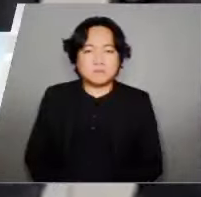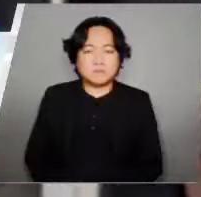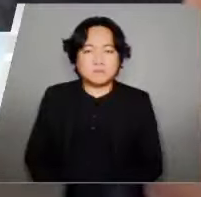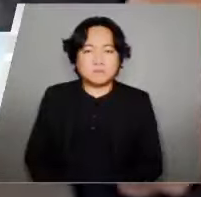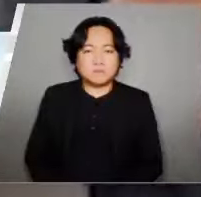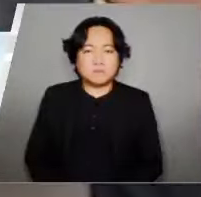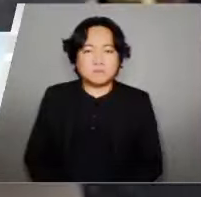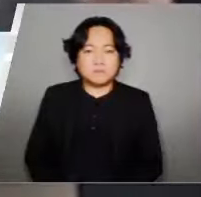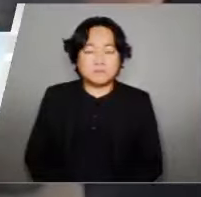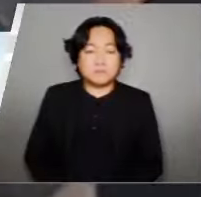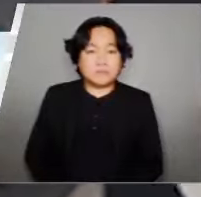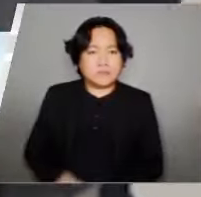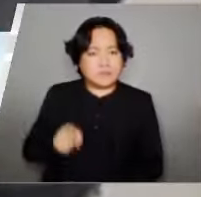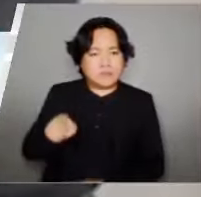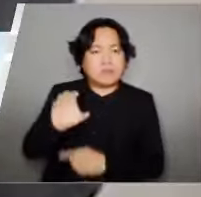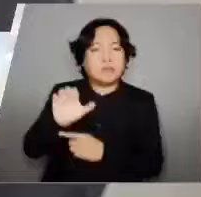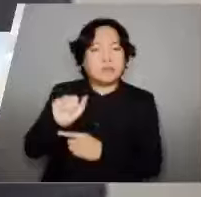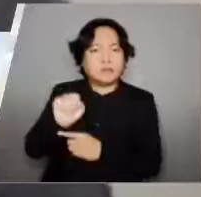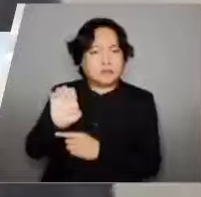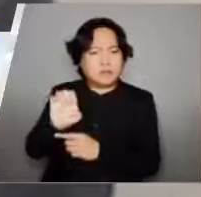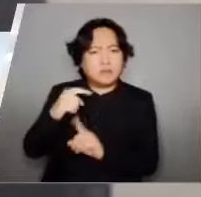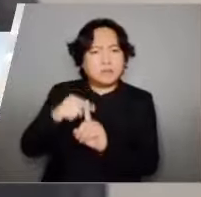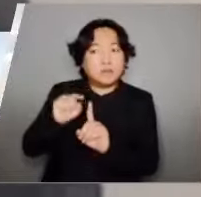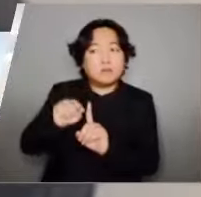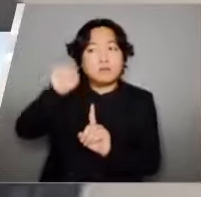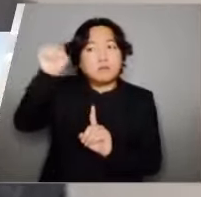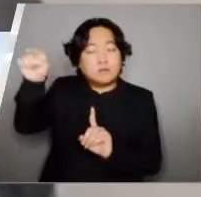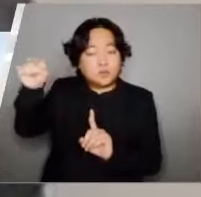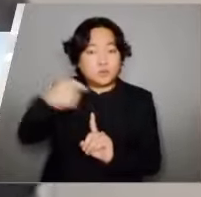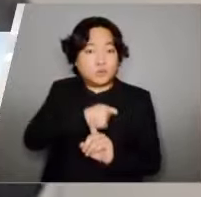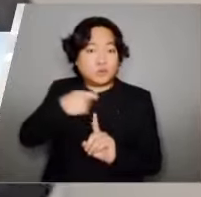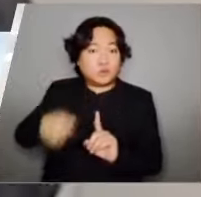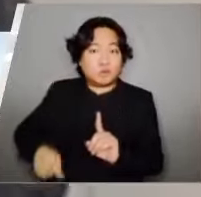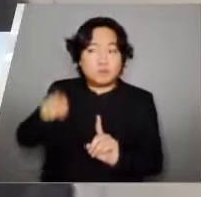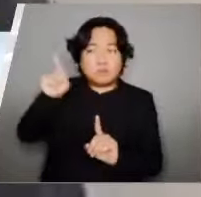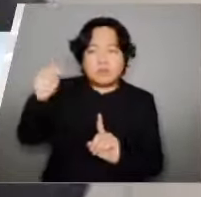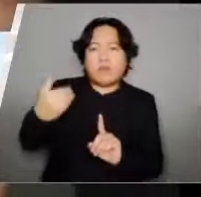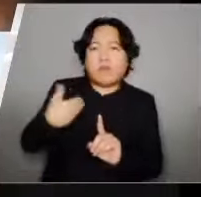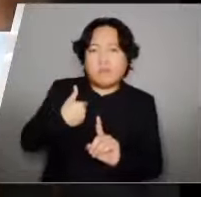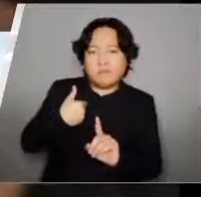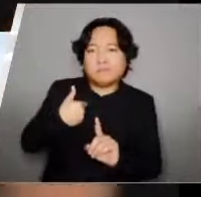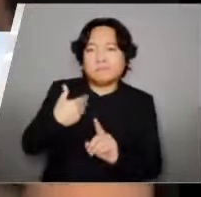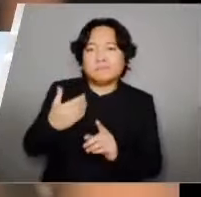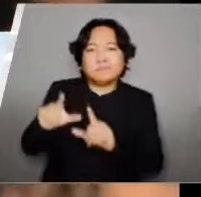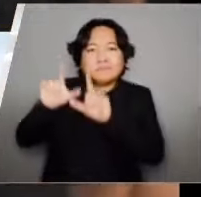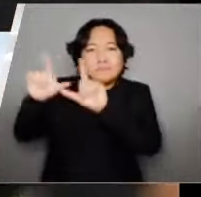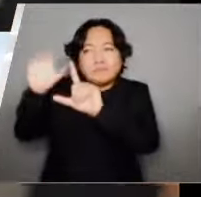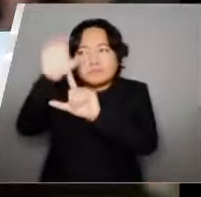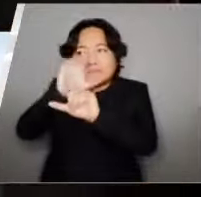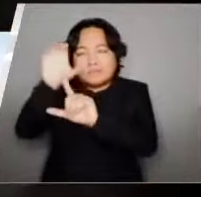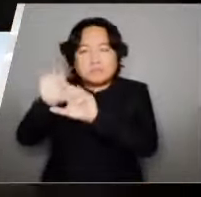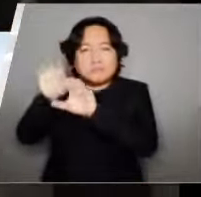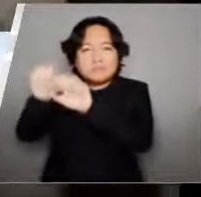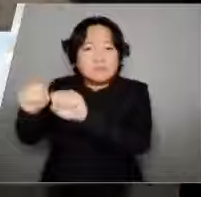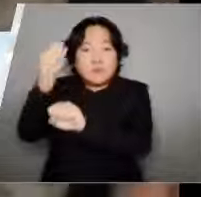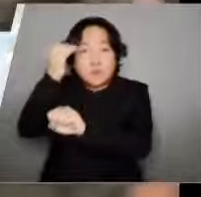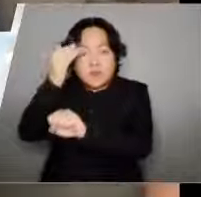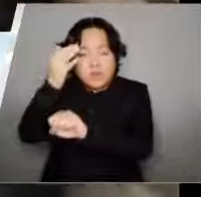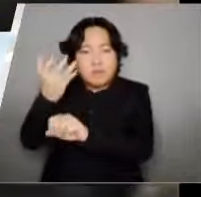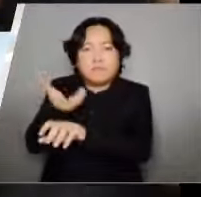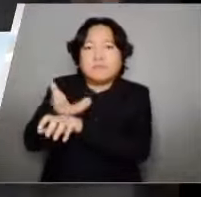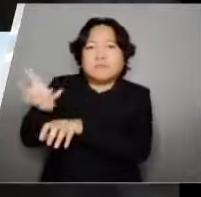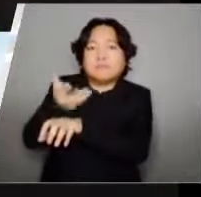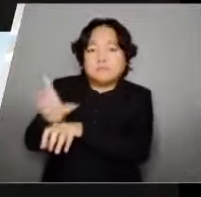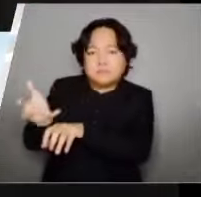may warrant din siya sa China dahil sa fraud ayon sa aking source. Ayon naman sa PAO, isa umano si Tony Yang sa mga katransaksyon ni